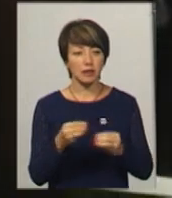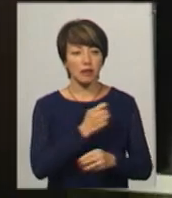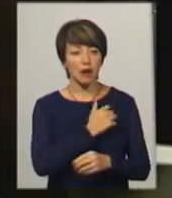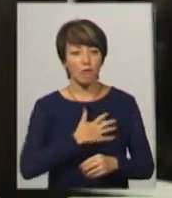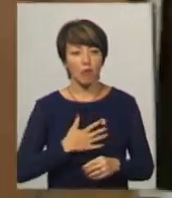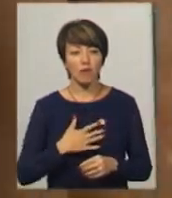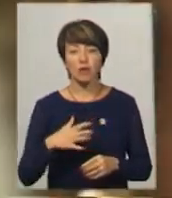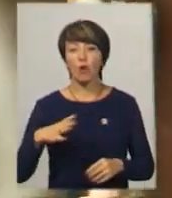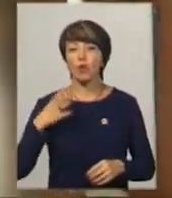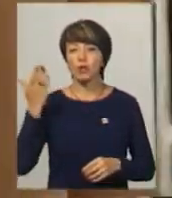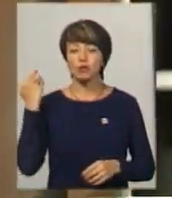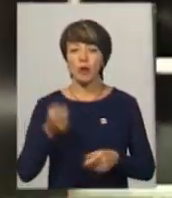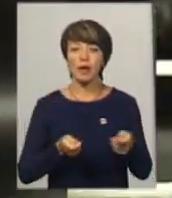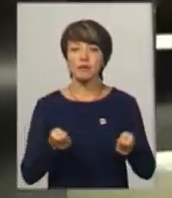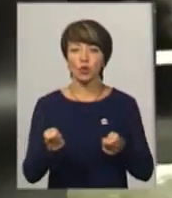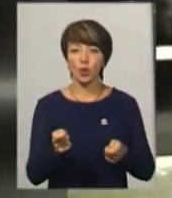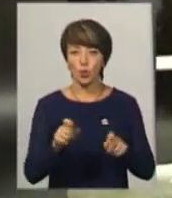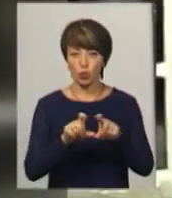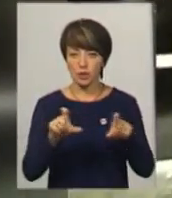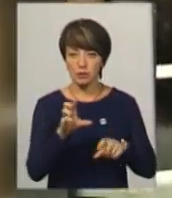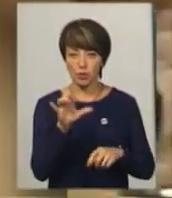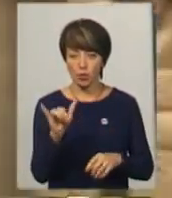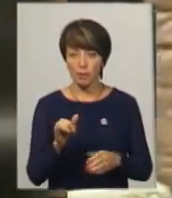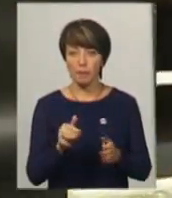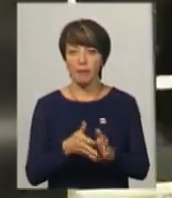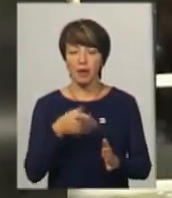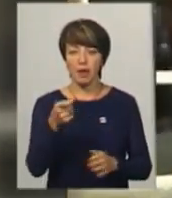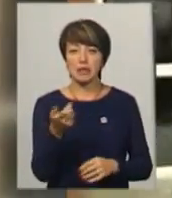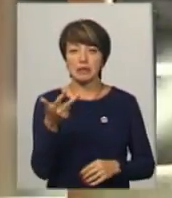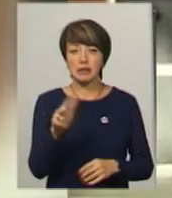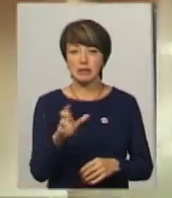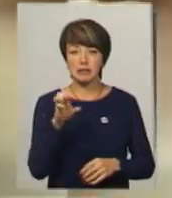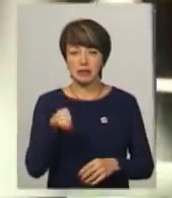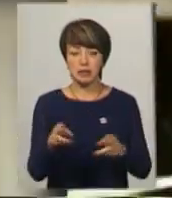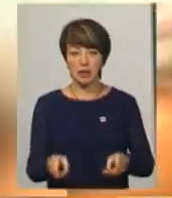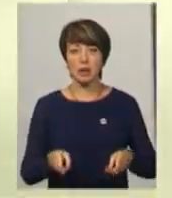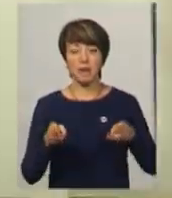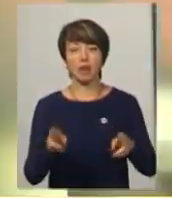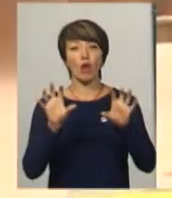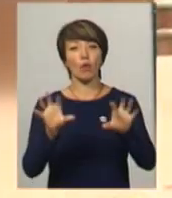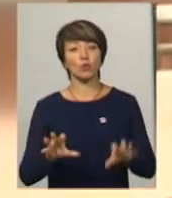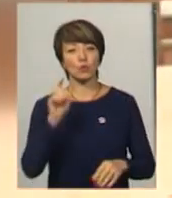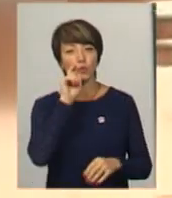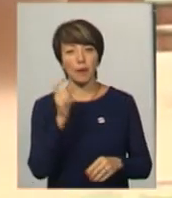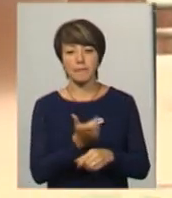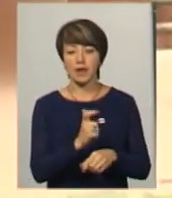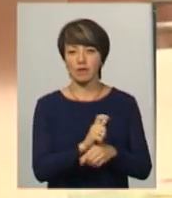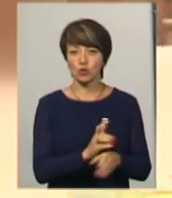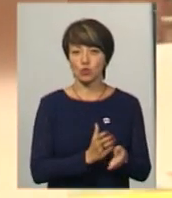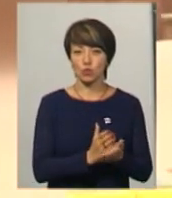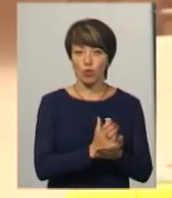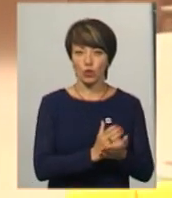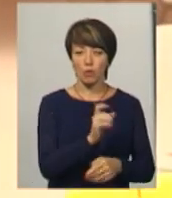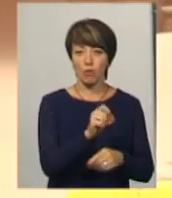травмованих. Колишньому керівнику управління Віктору Крайтору інкримінують одразу 3 статті Кримінального кодексу України – перевищення